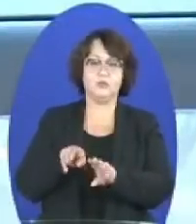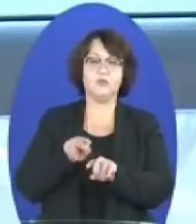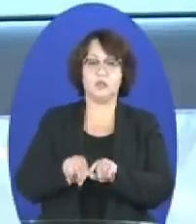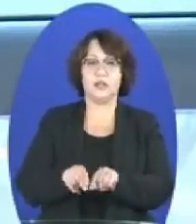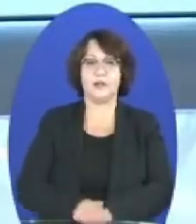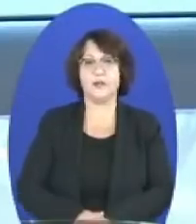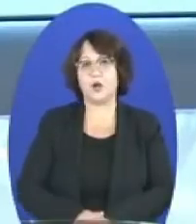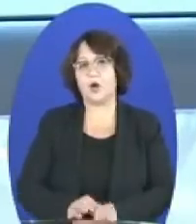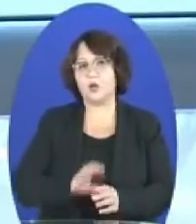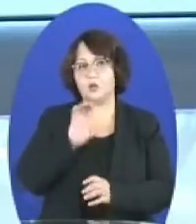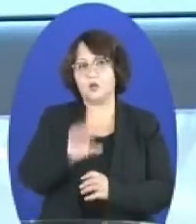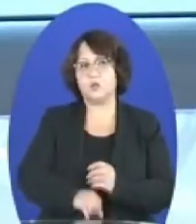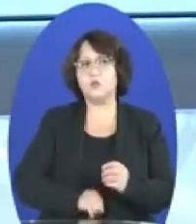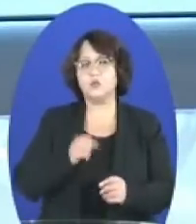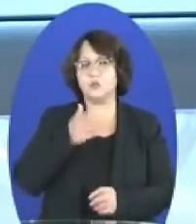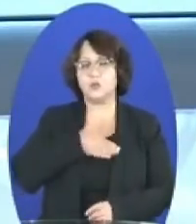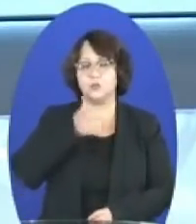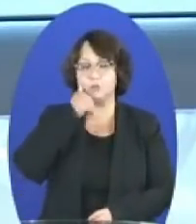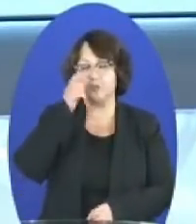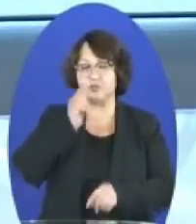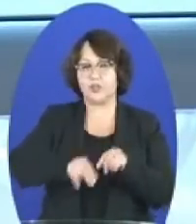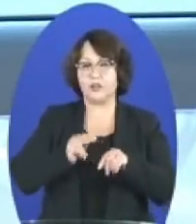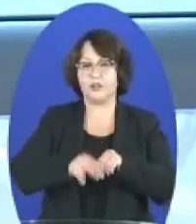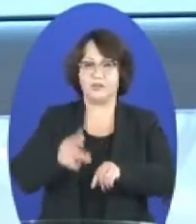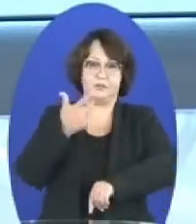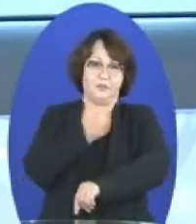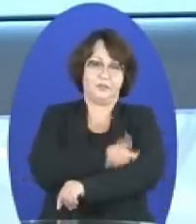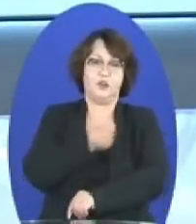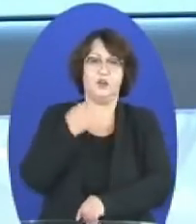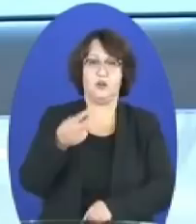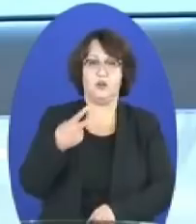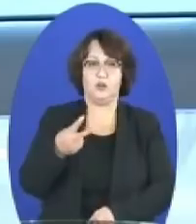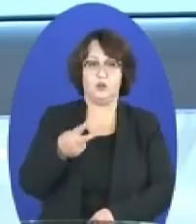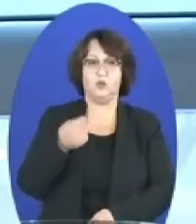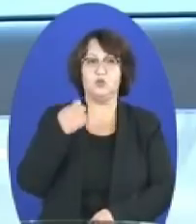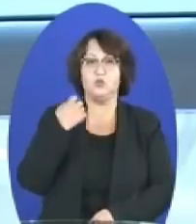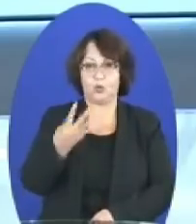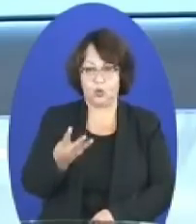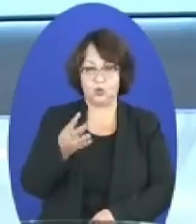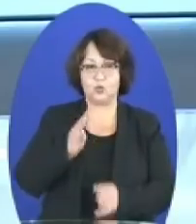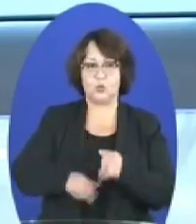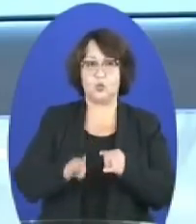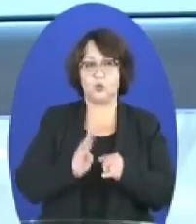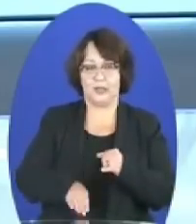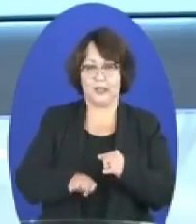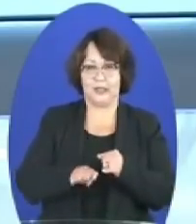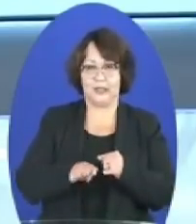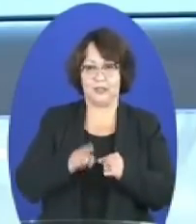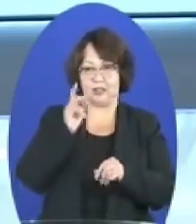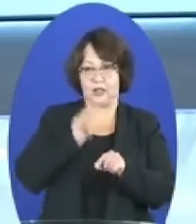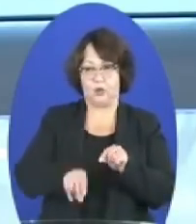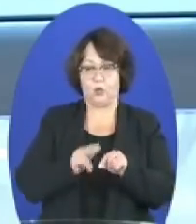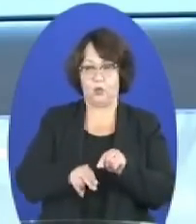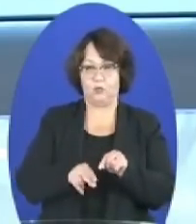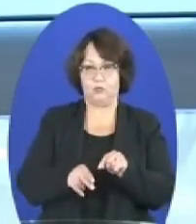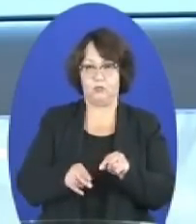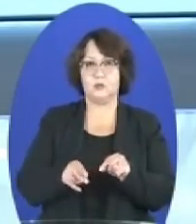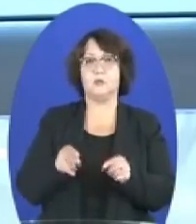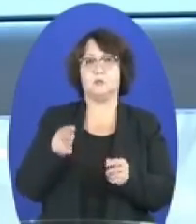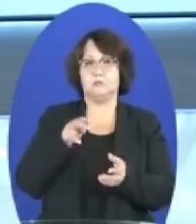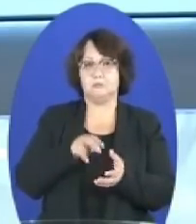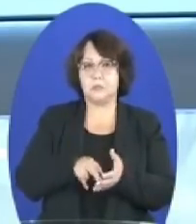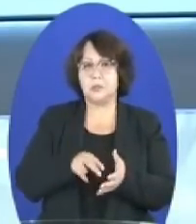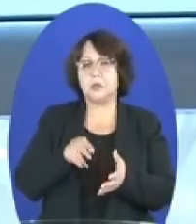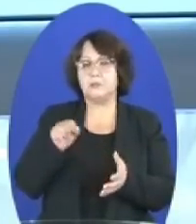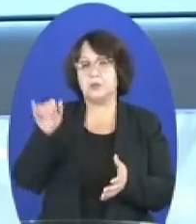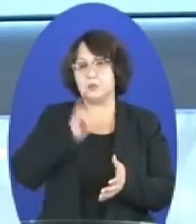Олон улсад хүн дээр туршиж байгаа коронавирусын эсрэг 22 вакцинаас 4 нь эмнэлзэн туршилтын сүүлийн шатнд шилжсэн байна. Эрүүл мэндийн яамны мэдээллээс үзэхэд